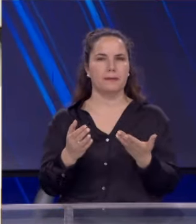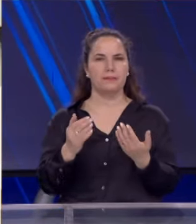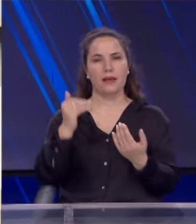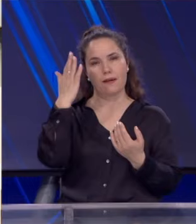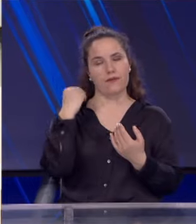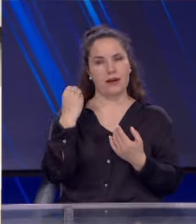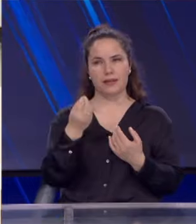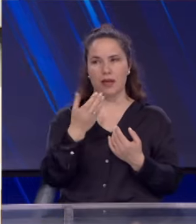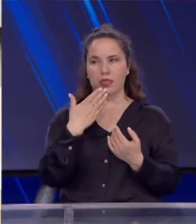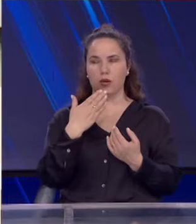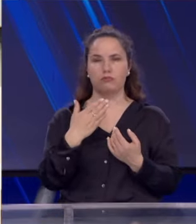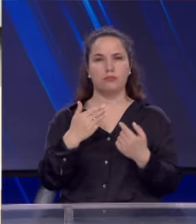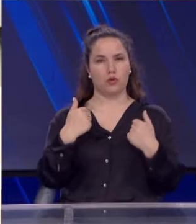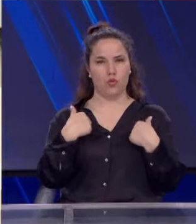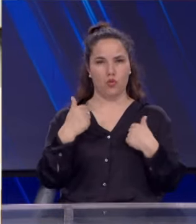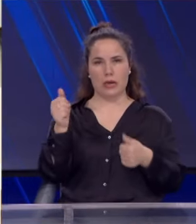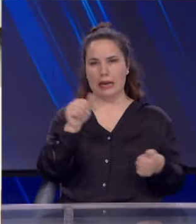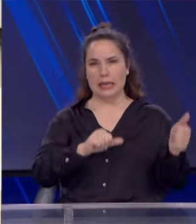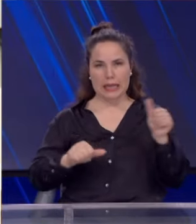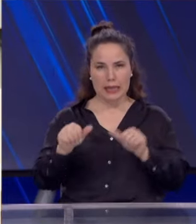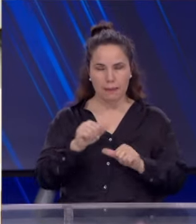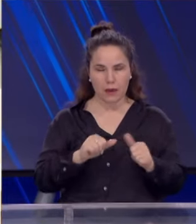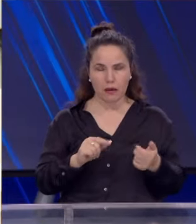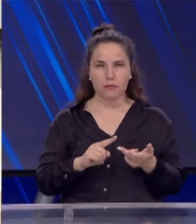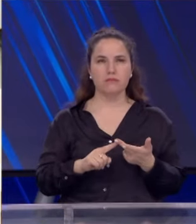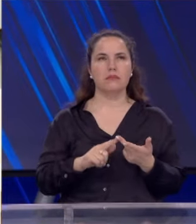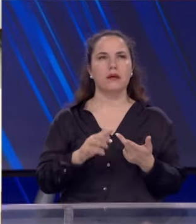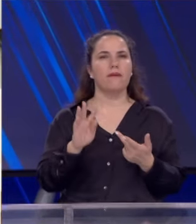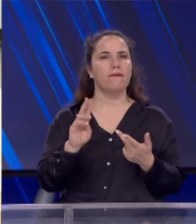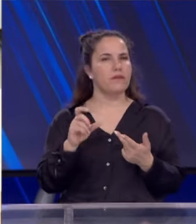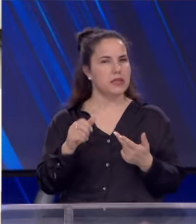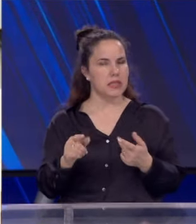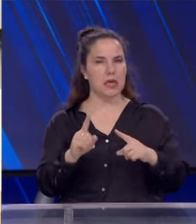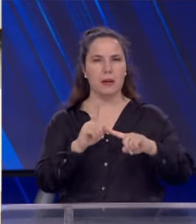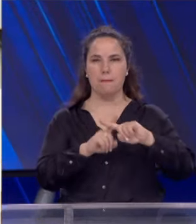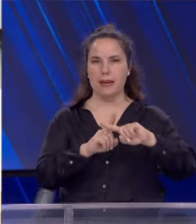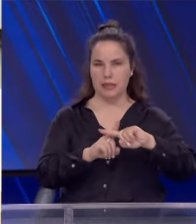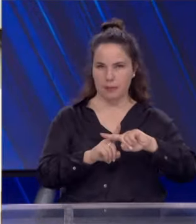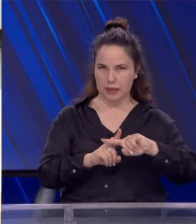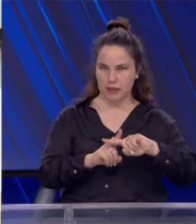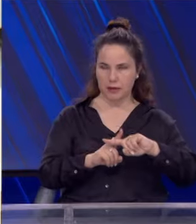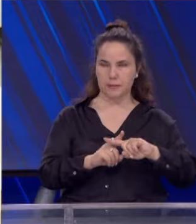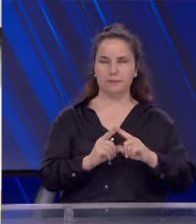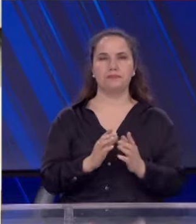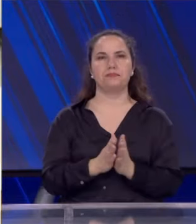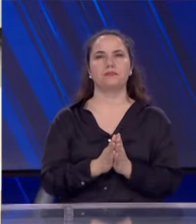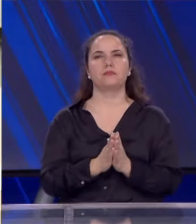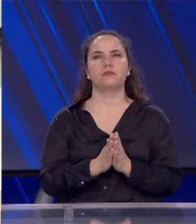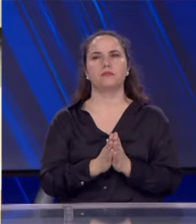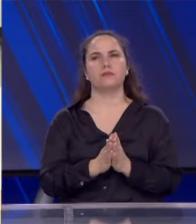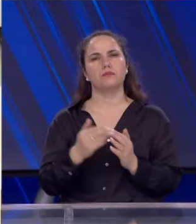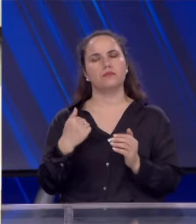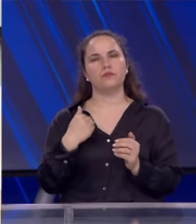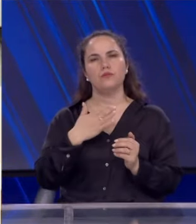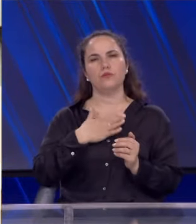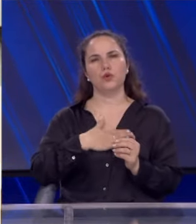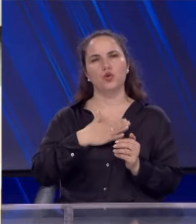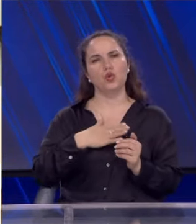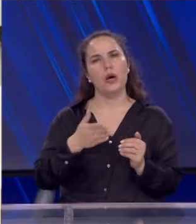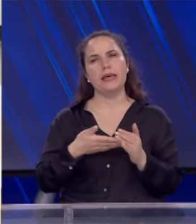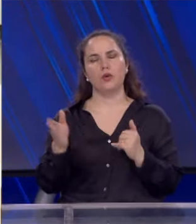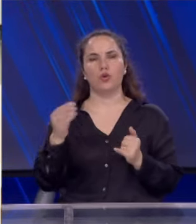unë kam hedhur me zgjedhje janë kimi, fizik dhe biologi, gjithashtu dhe matematika avans. Diga që unë aspiroj të shkoj, është